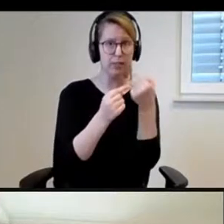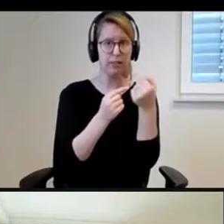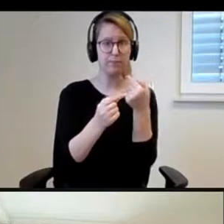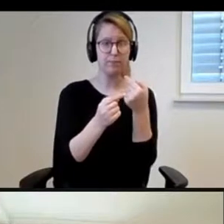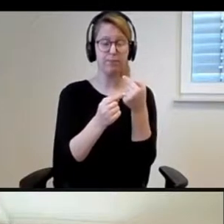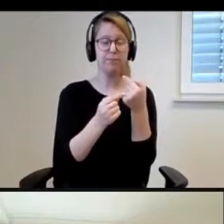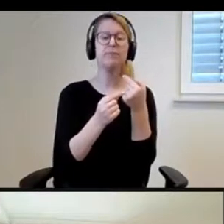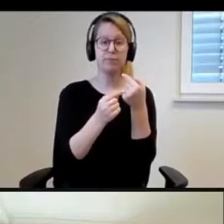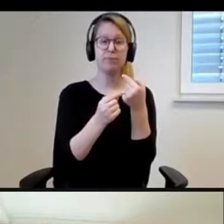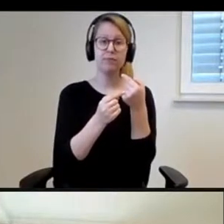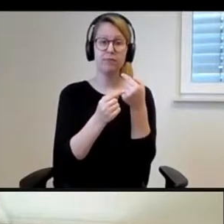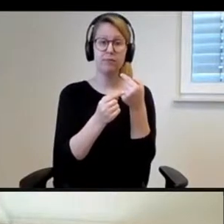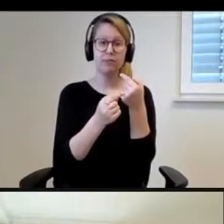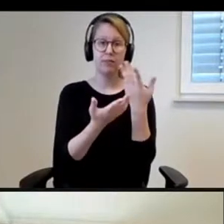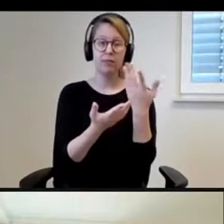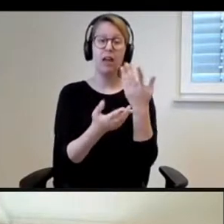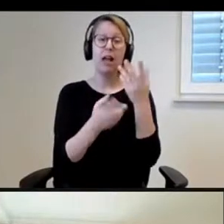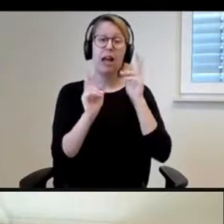l'échelle mondiale.